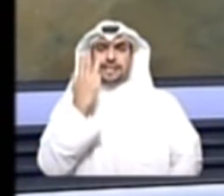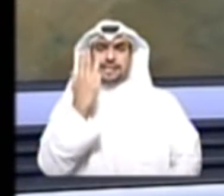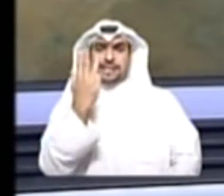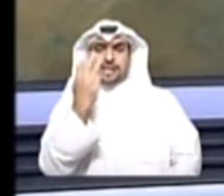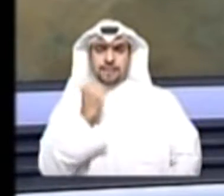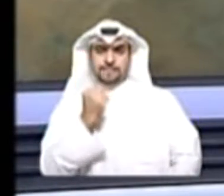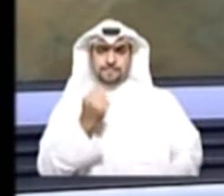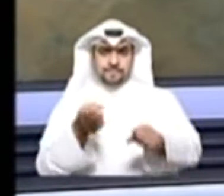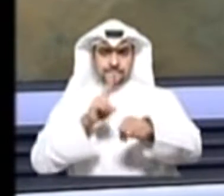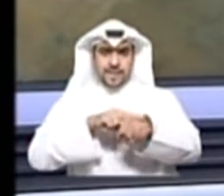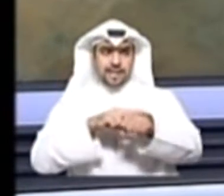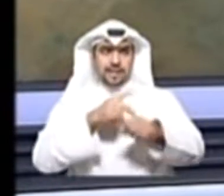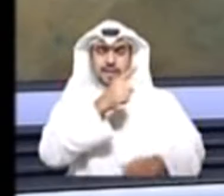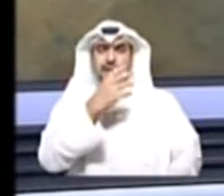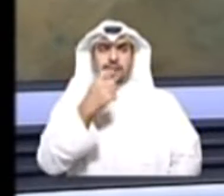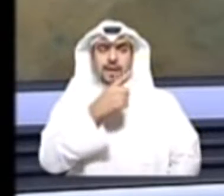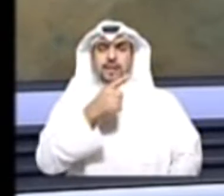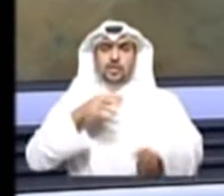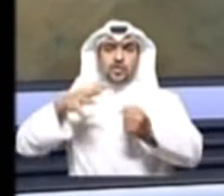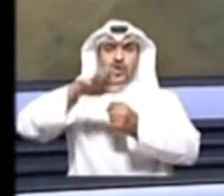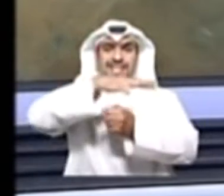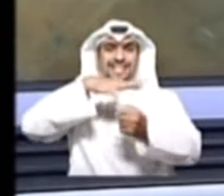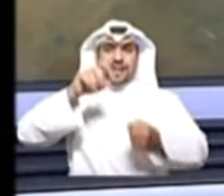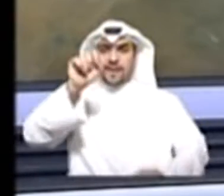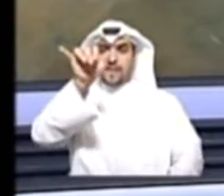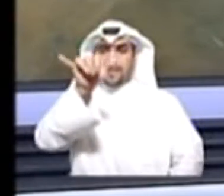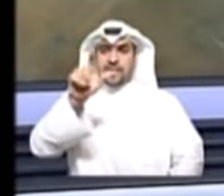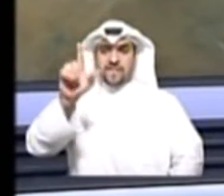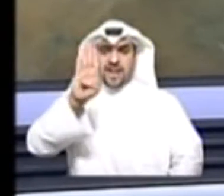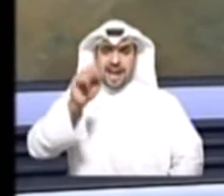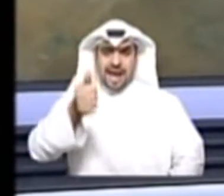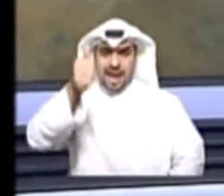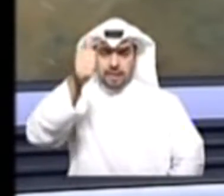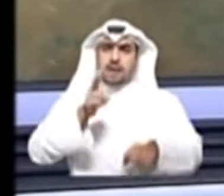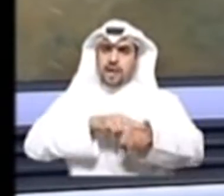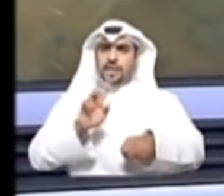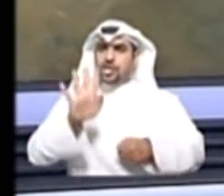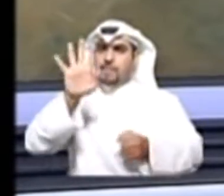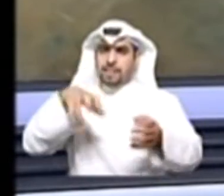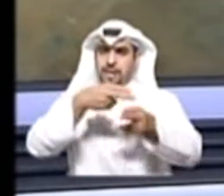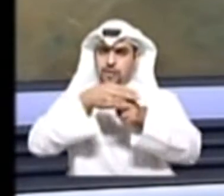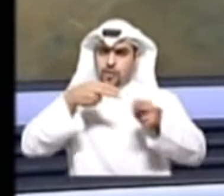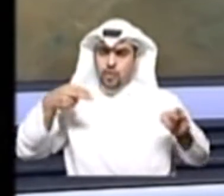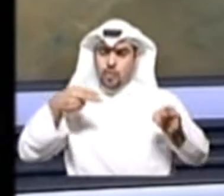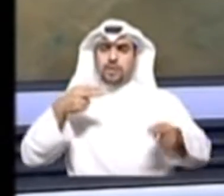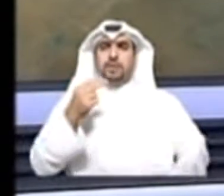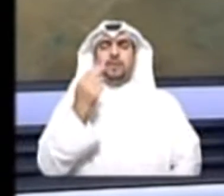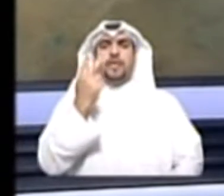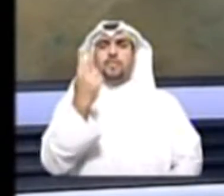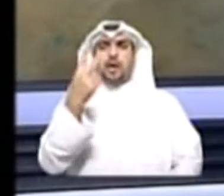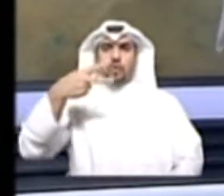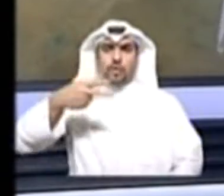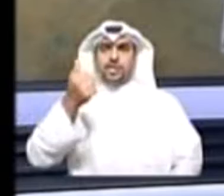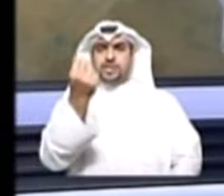الكويت، 32 31 في إلتشة جزرنا الشمالية وربو وبيان، في العبدلية 29، بالشقاع السالمي 26 إلى